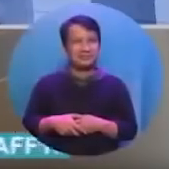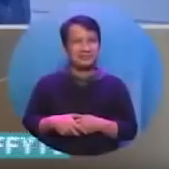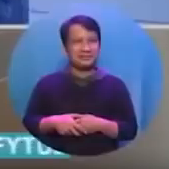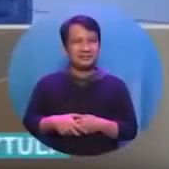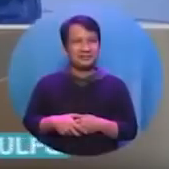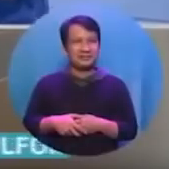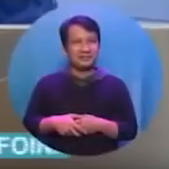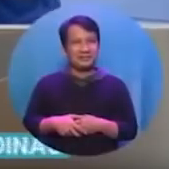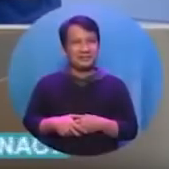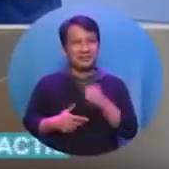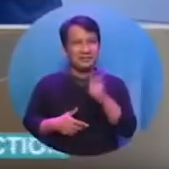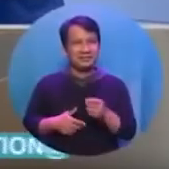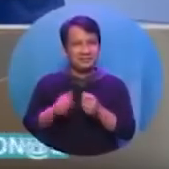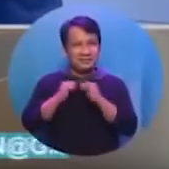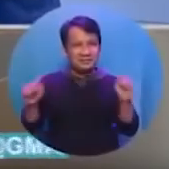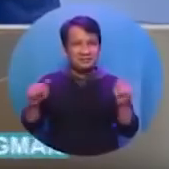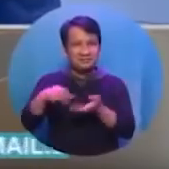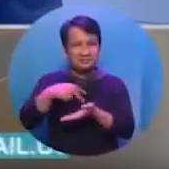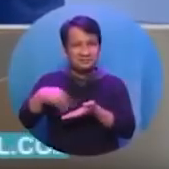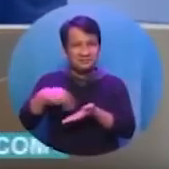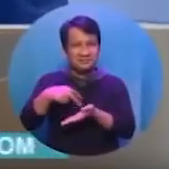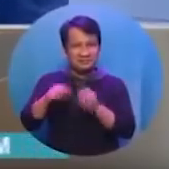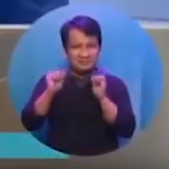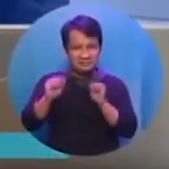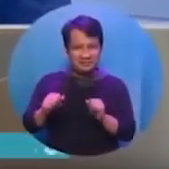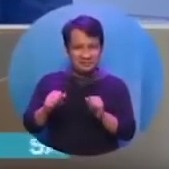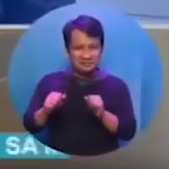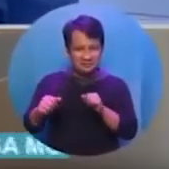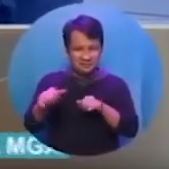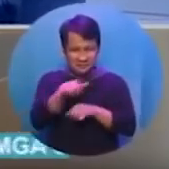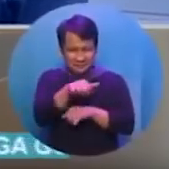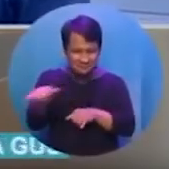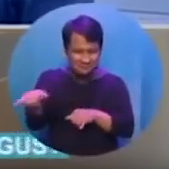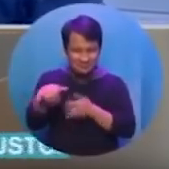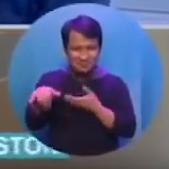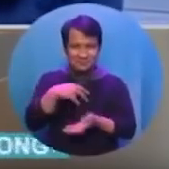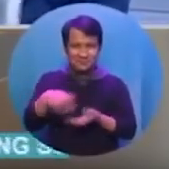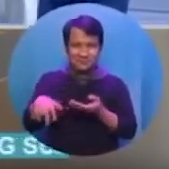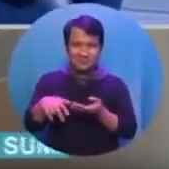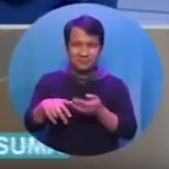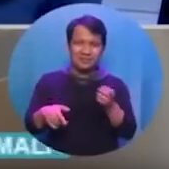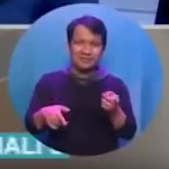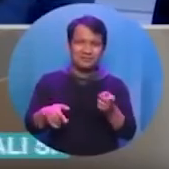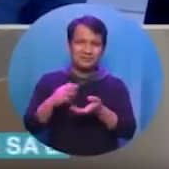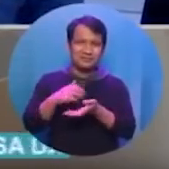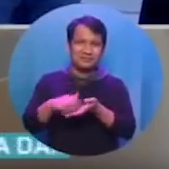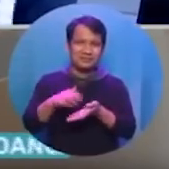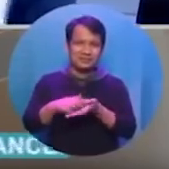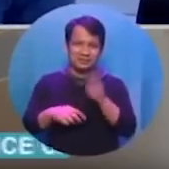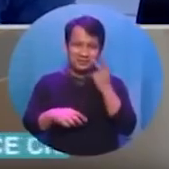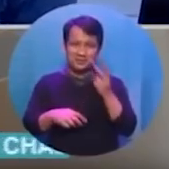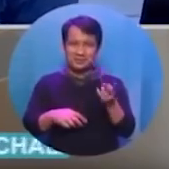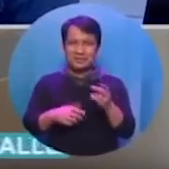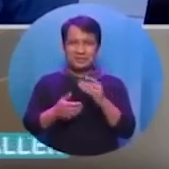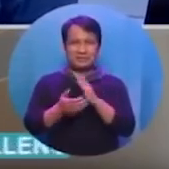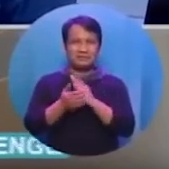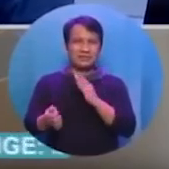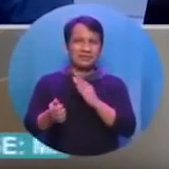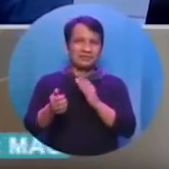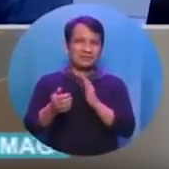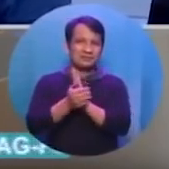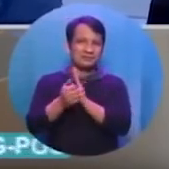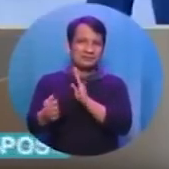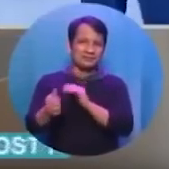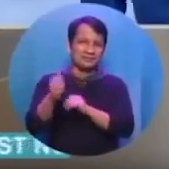Kung po pa siguro. At sabay na sabay, Idol. Ha? Sabay na sabay yung pagsipa nila. Gumagaling. Kaya nga, nag-practice sila kanina. Nakita ko naman. Magaling to. Gumagaling ng